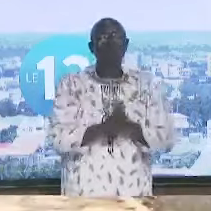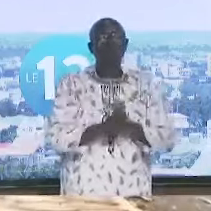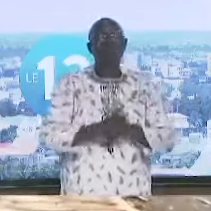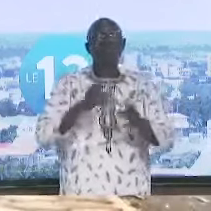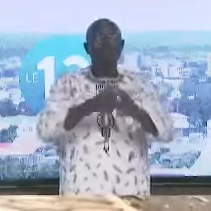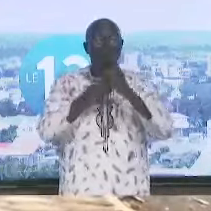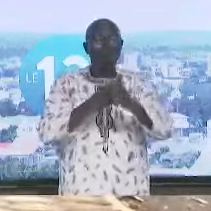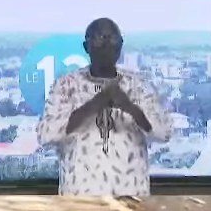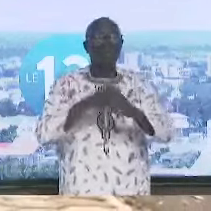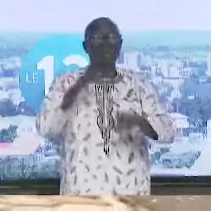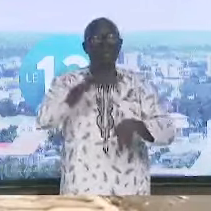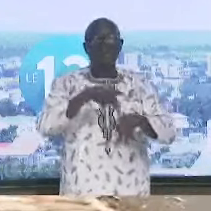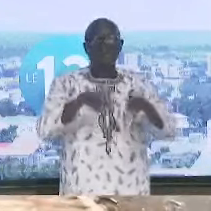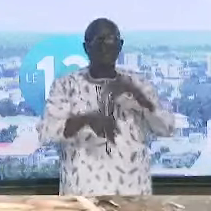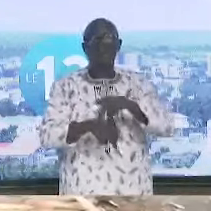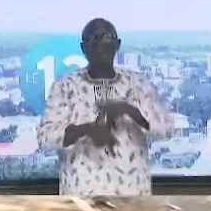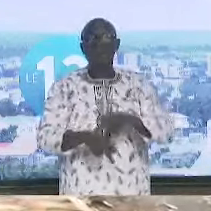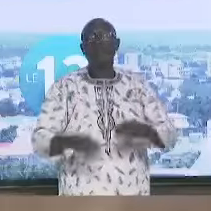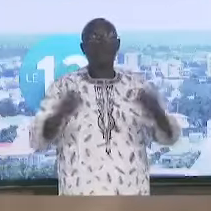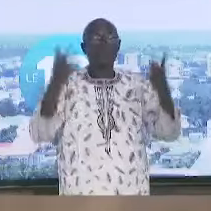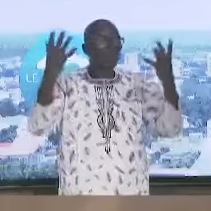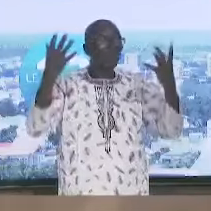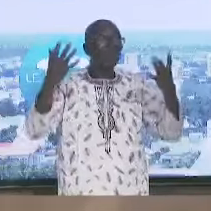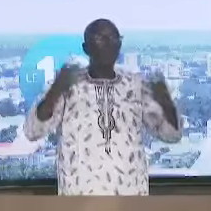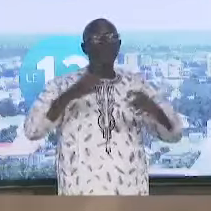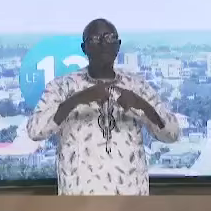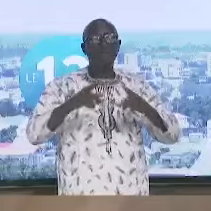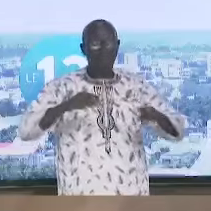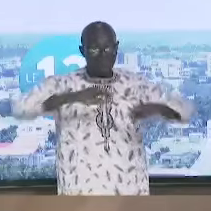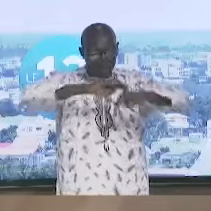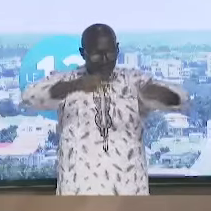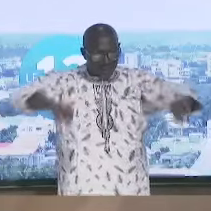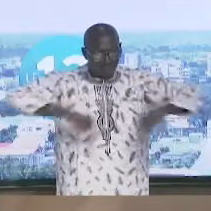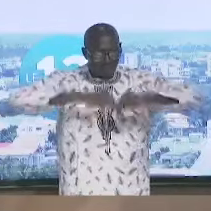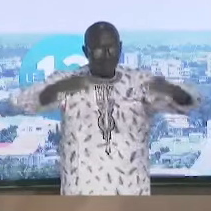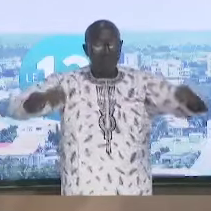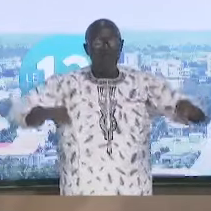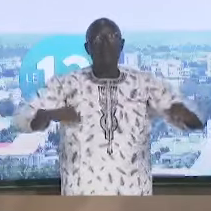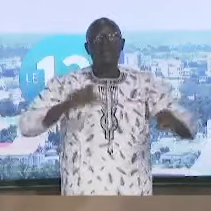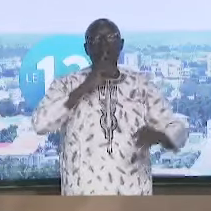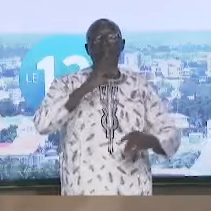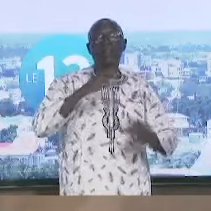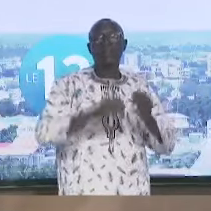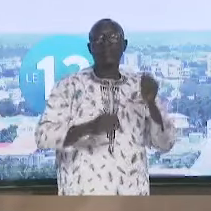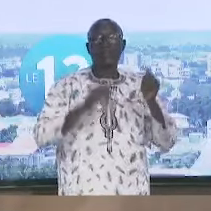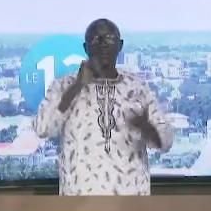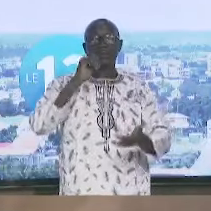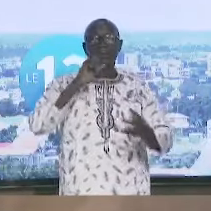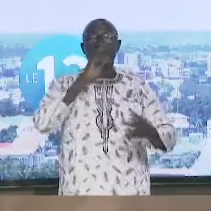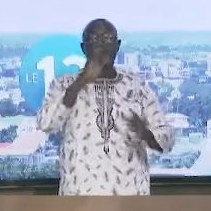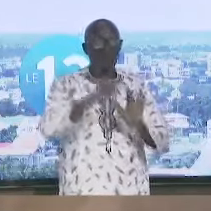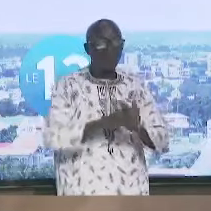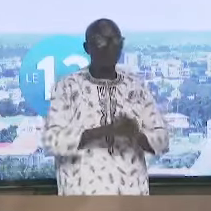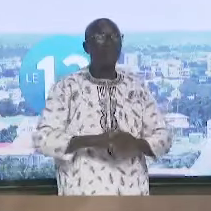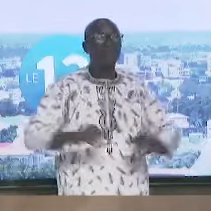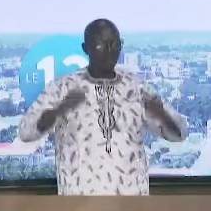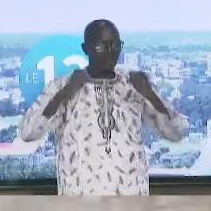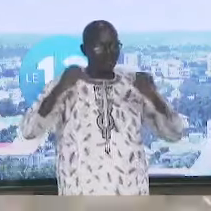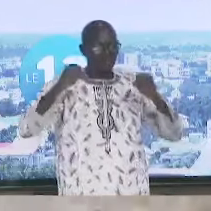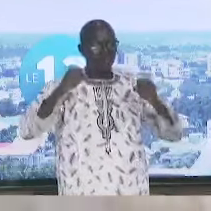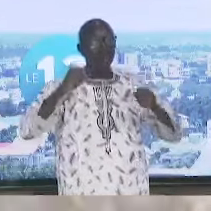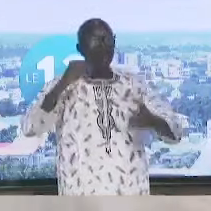pied. J'ai essayé à plusieurs, mais la natation et le pentathlon, c'est vraiment son sport de